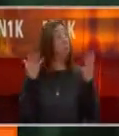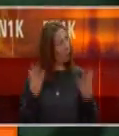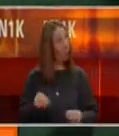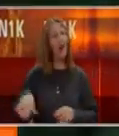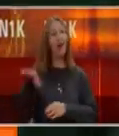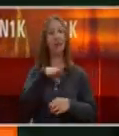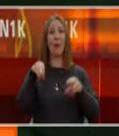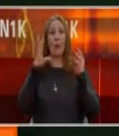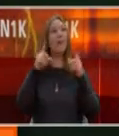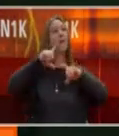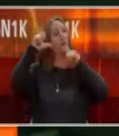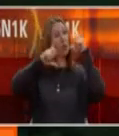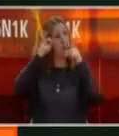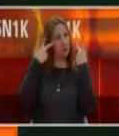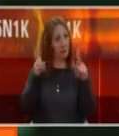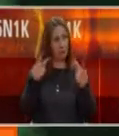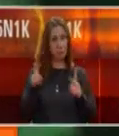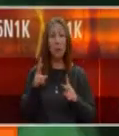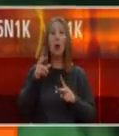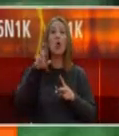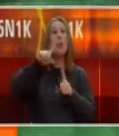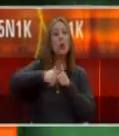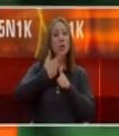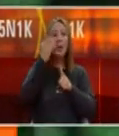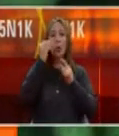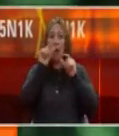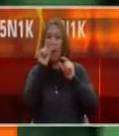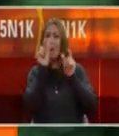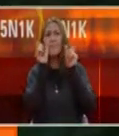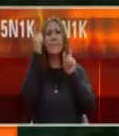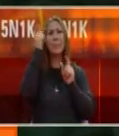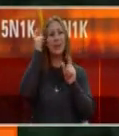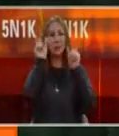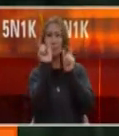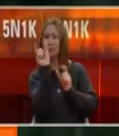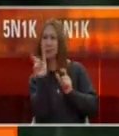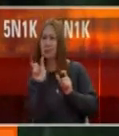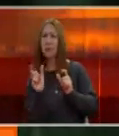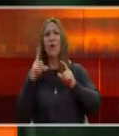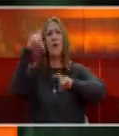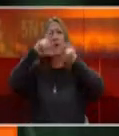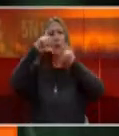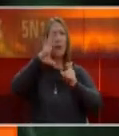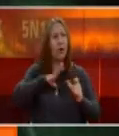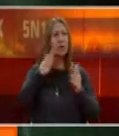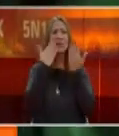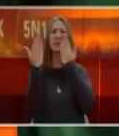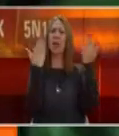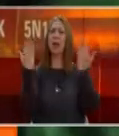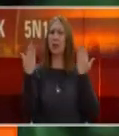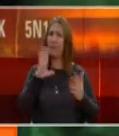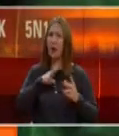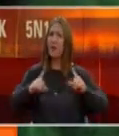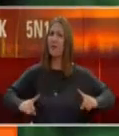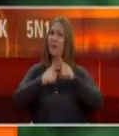gibi fotoğrafçı da olur. Projenin birçok alt başlığı var. Fotoğraf çekimi ve bir sergi söz konusu